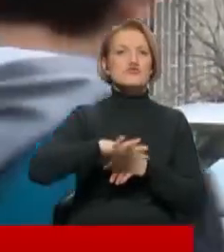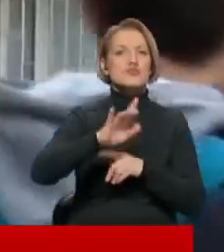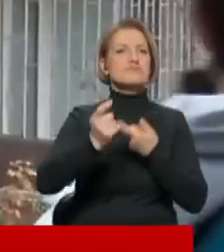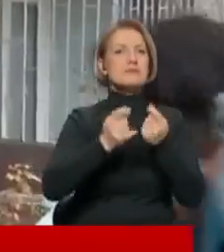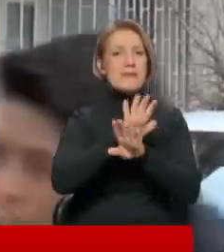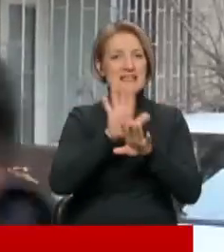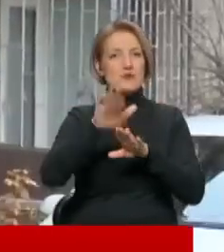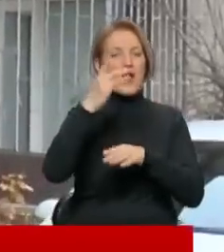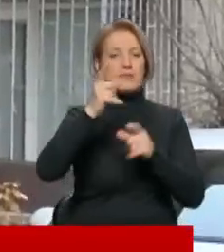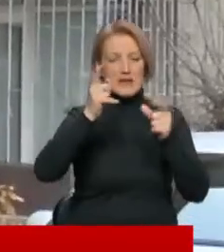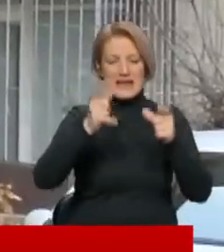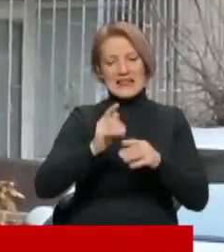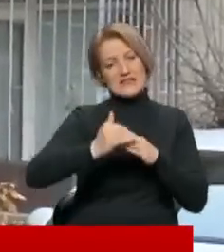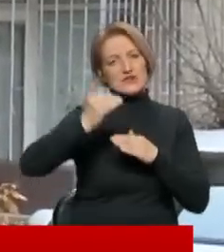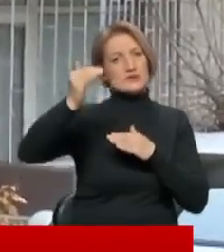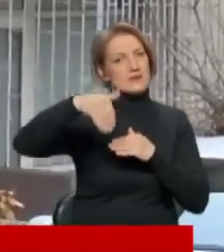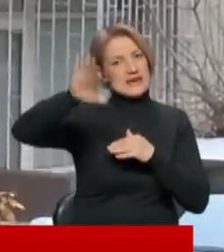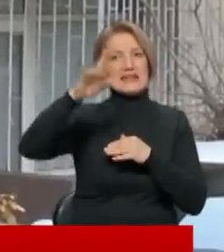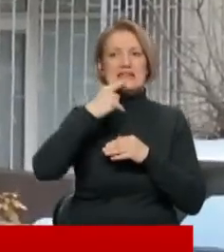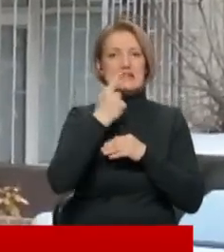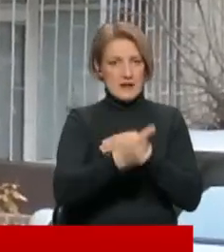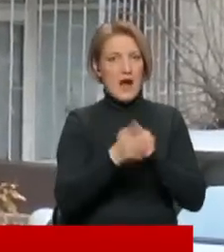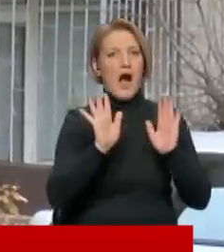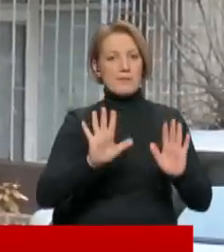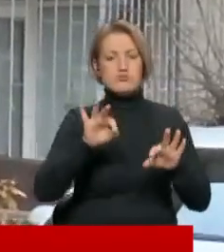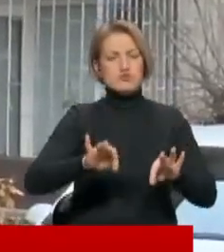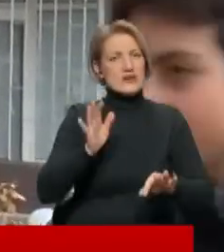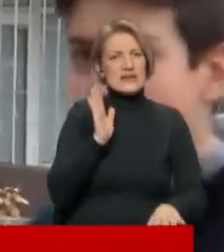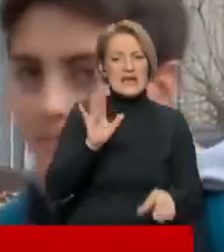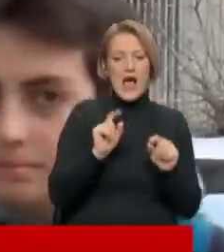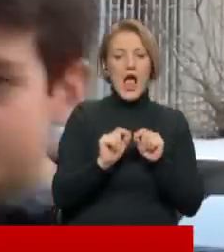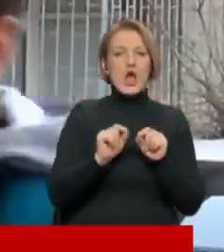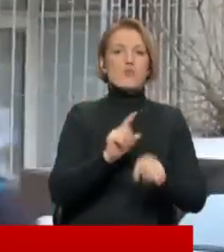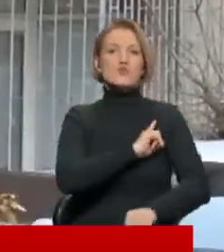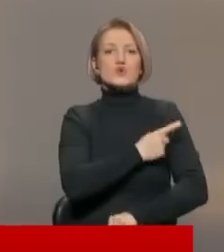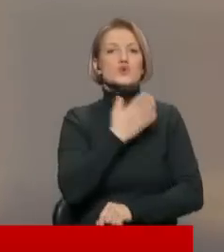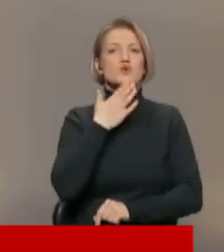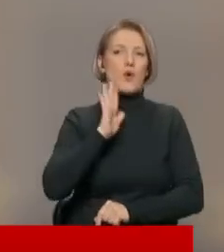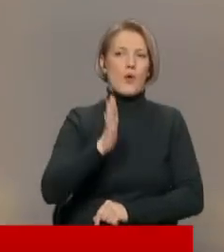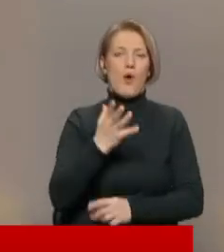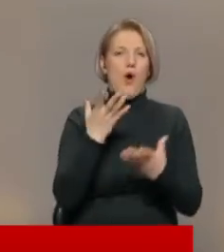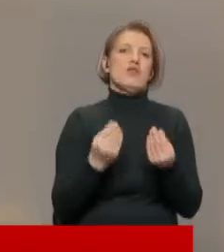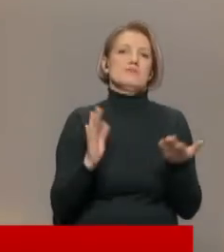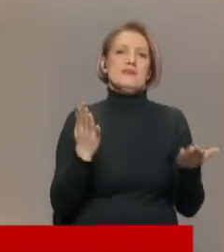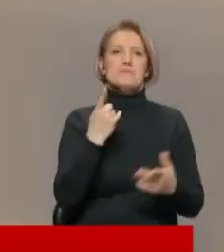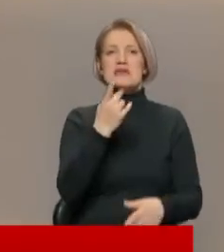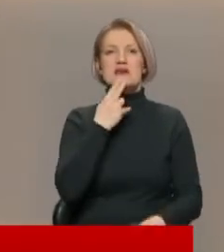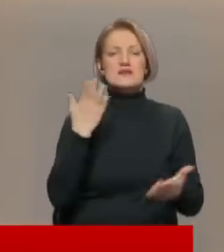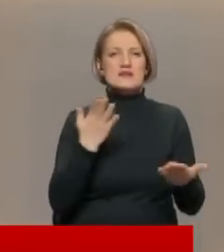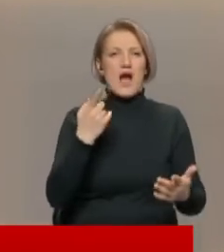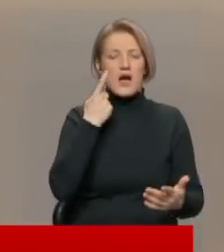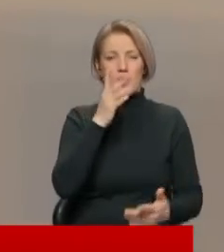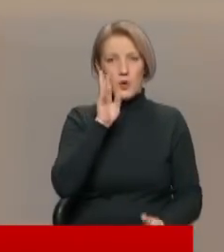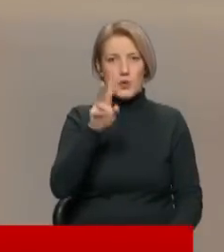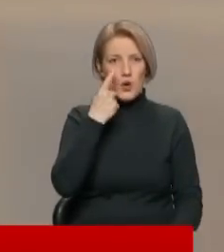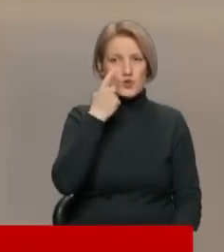işlemlerden sonra yalnızlığı buradan gidecek ekonomik olanağı yoktu yine olmadı Bir kadın daha Göz